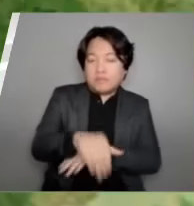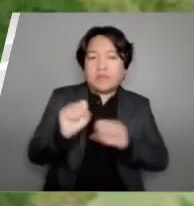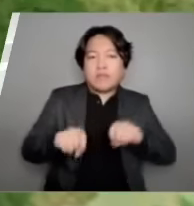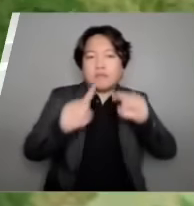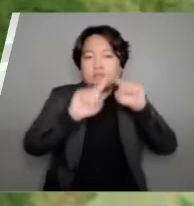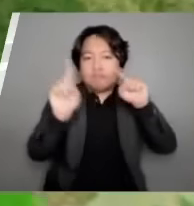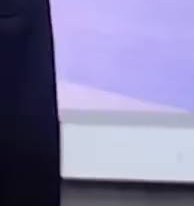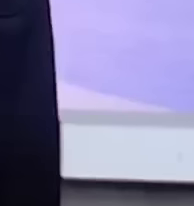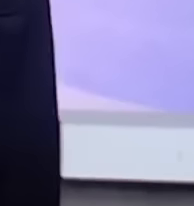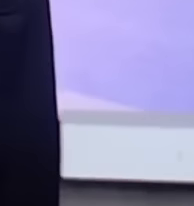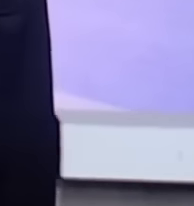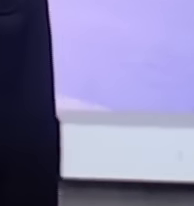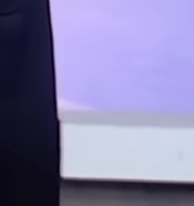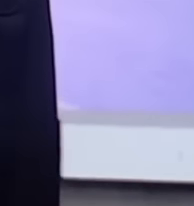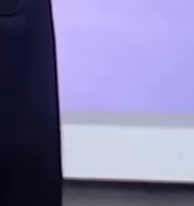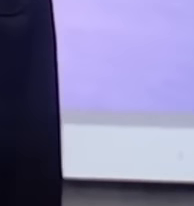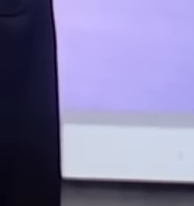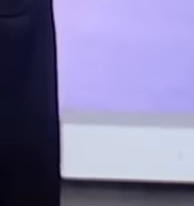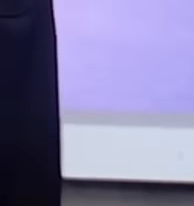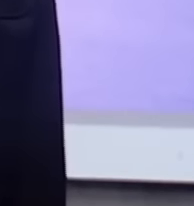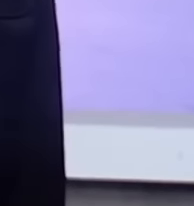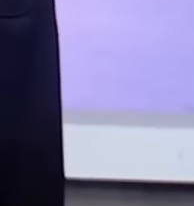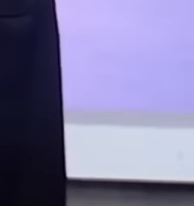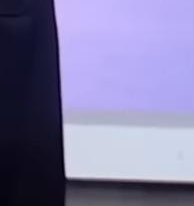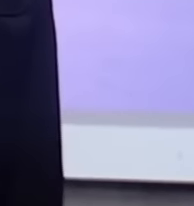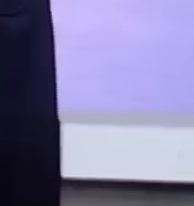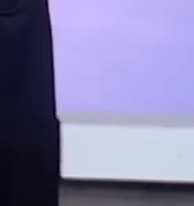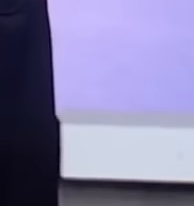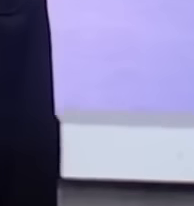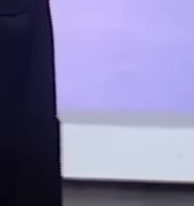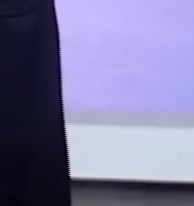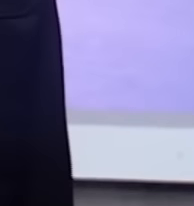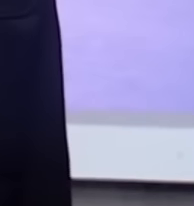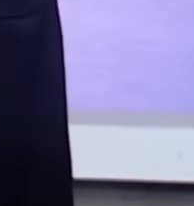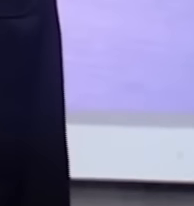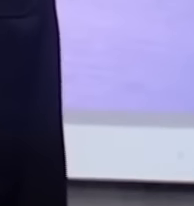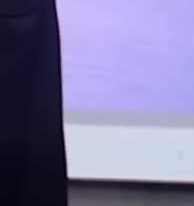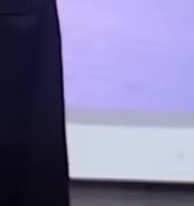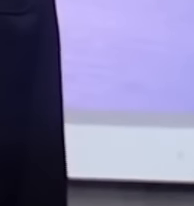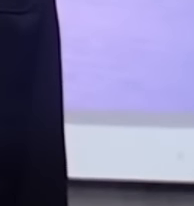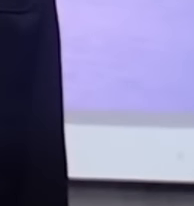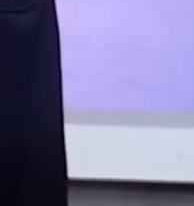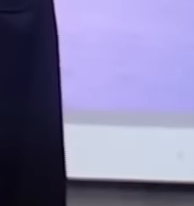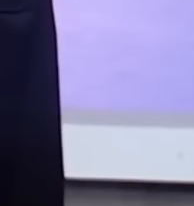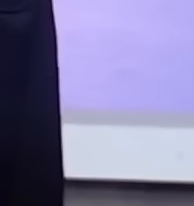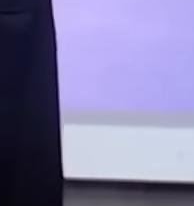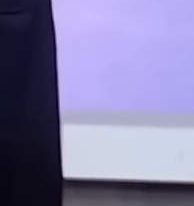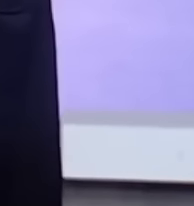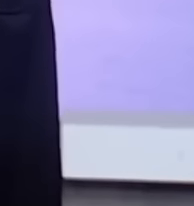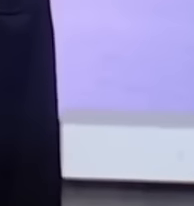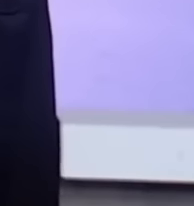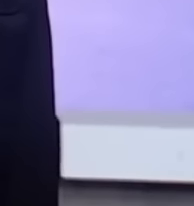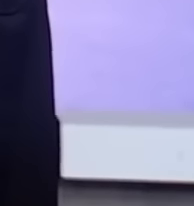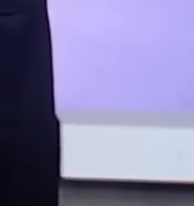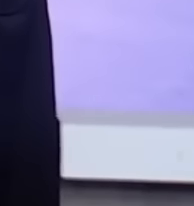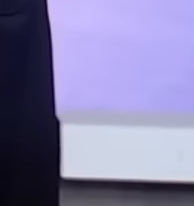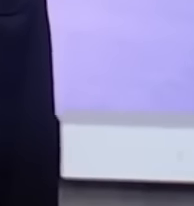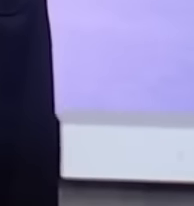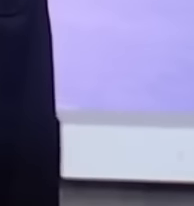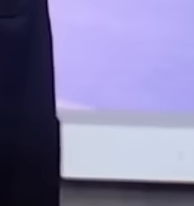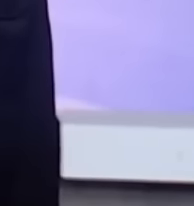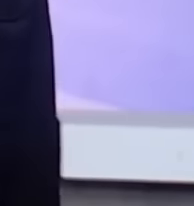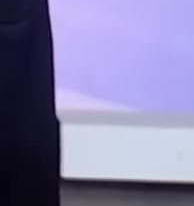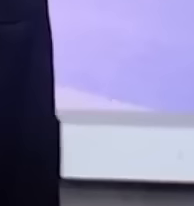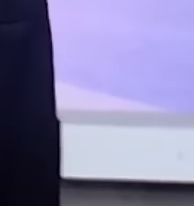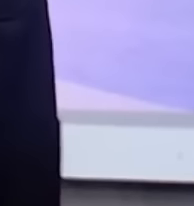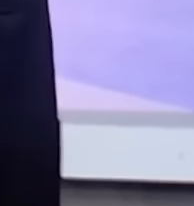Manila. Mga kapuso, sama-sama tayong maging saksi. Mag-subscribe sa GMA Integrated News sa YouTube at